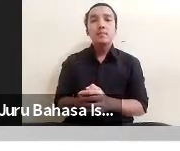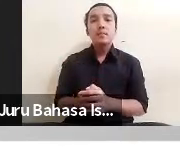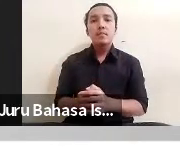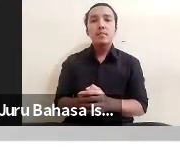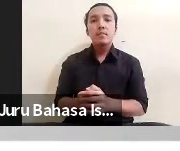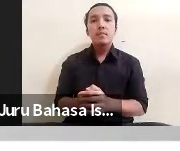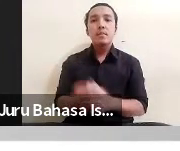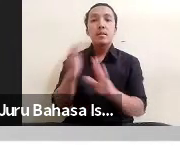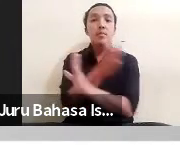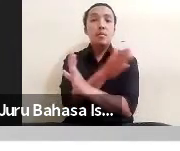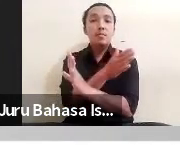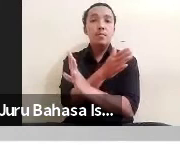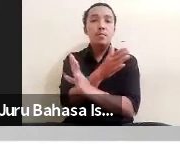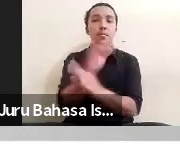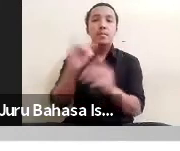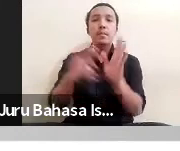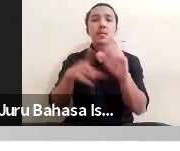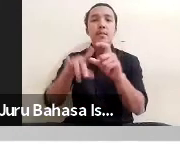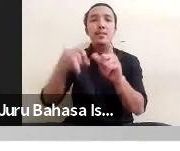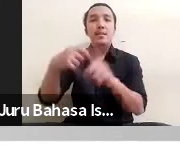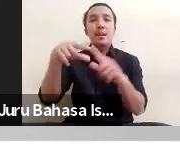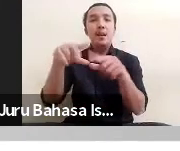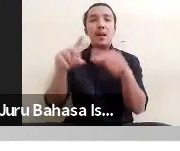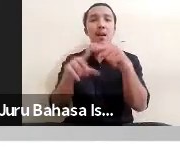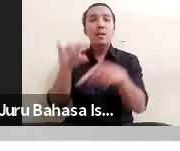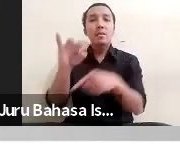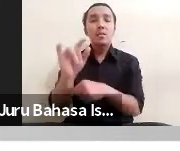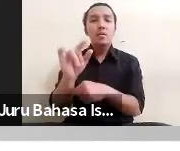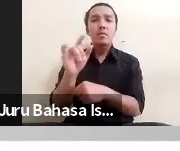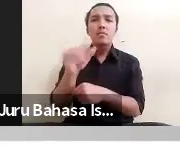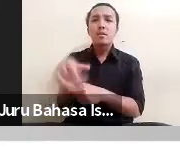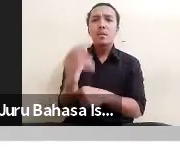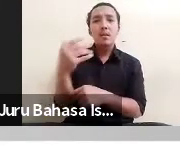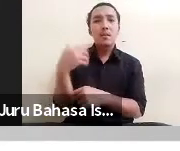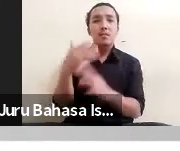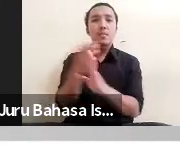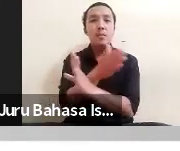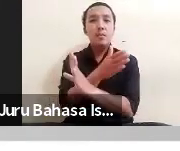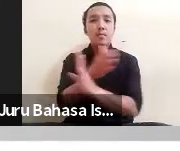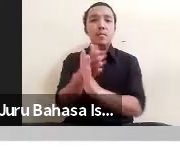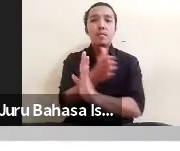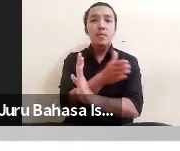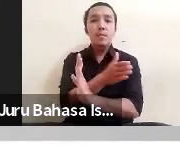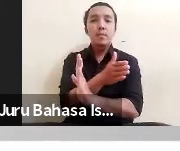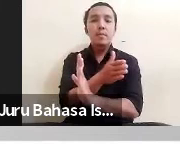sebelumnya, sebelum indikator. Jadi ada sebelumnya lagi.